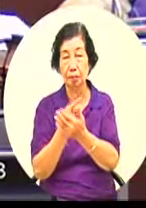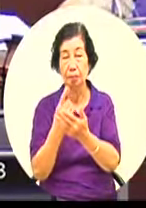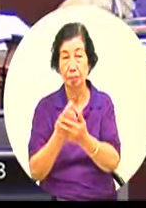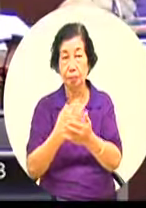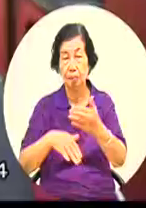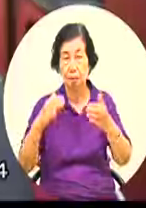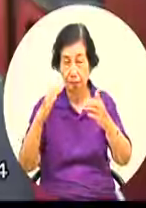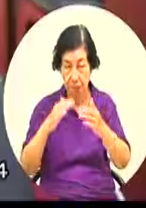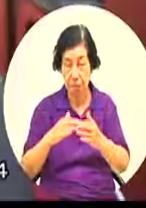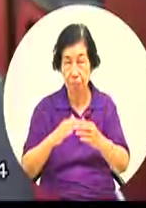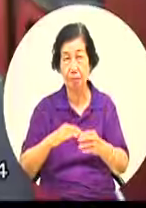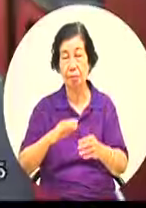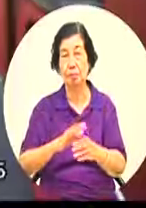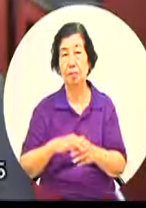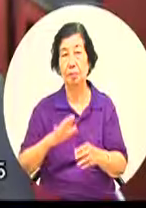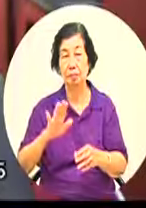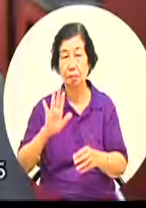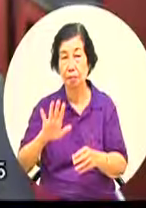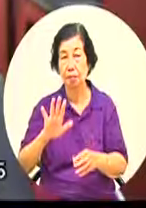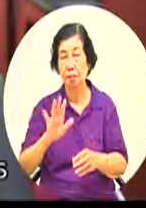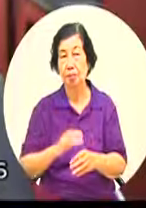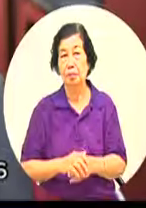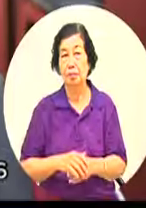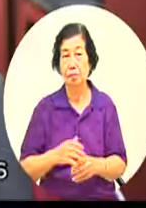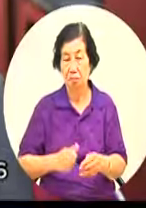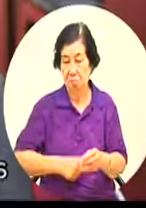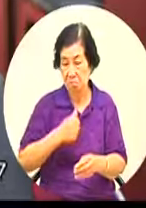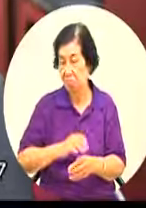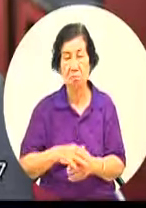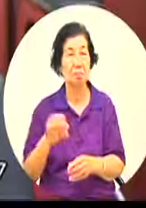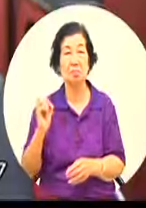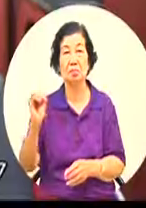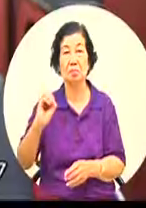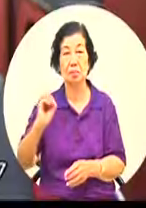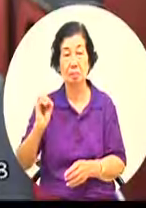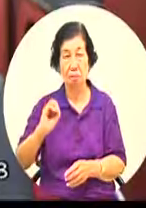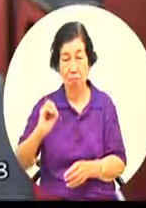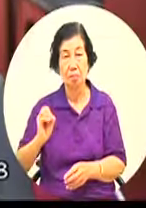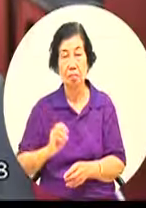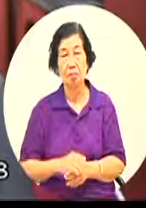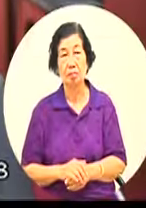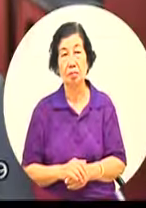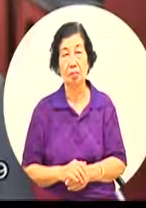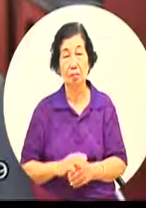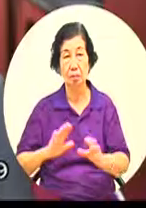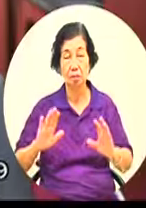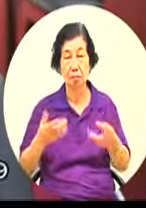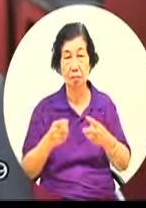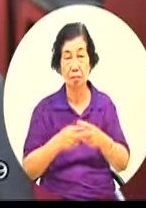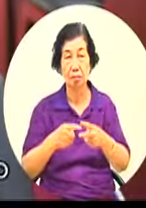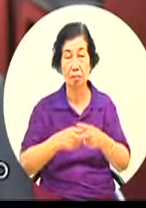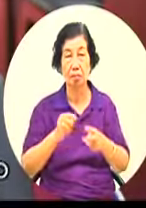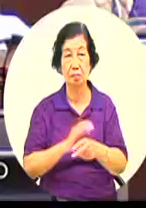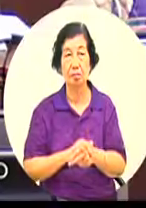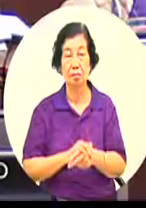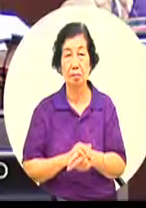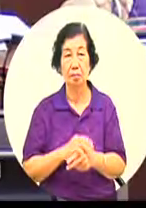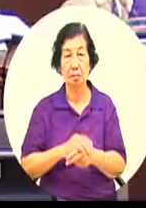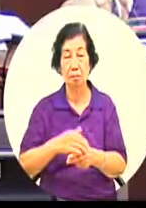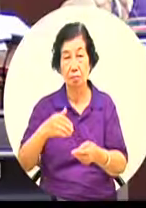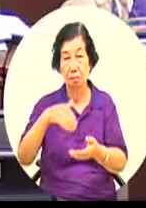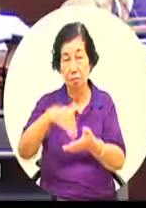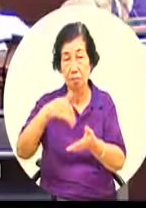你可能不知道实际的状况，是真的都没有， 是 完全都没有。 那是不是可以让国小科来回答？他说编了一年